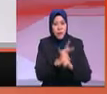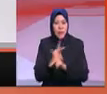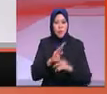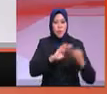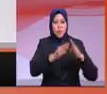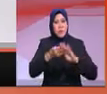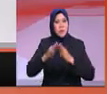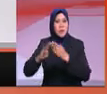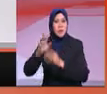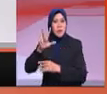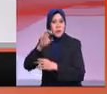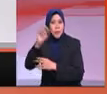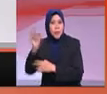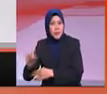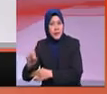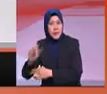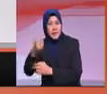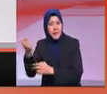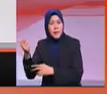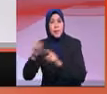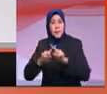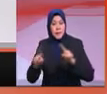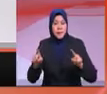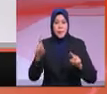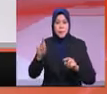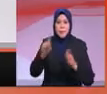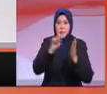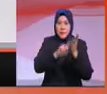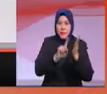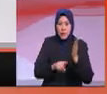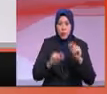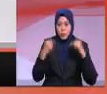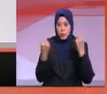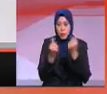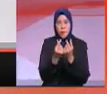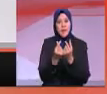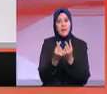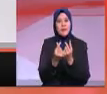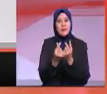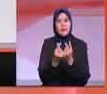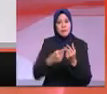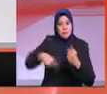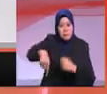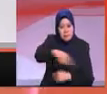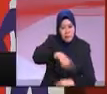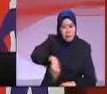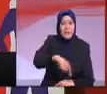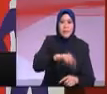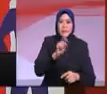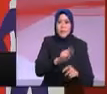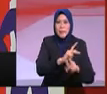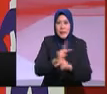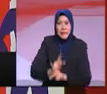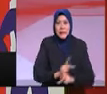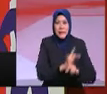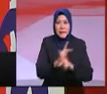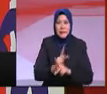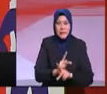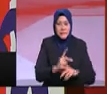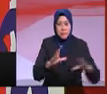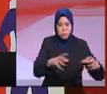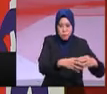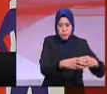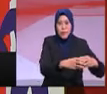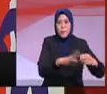komuniti 30% yang lain. Tetapi mereka perlu melihat kepada kumpulan-kumpulan rentan untuk menjaga kumpulan rentan tidak